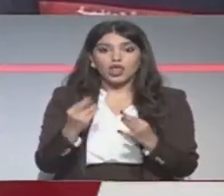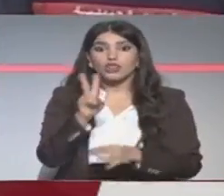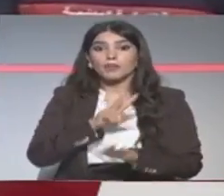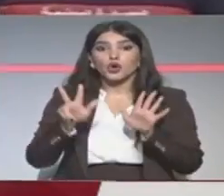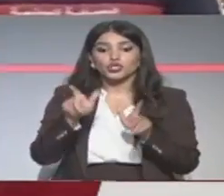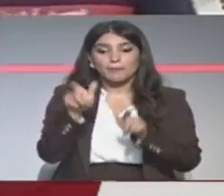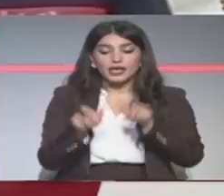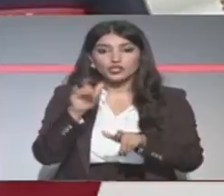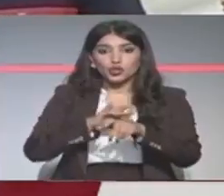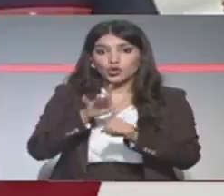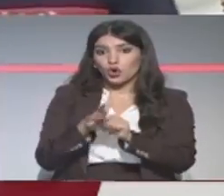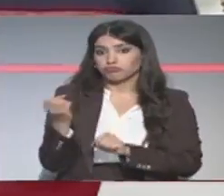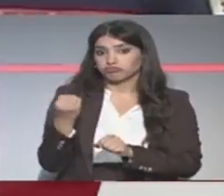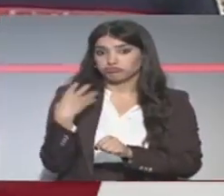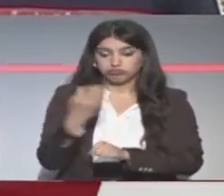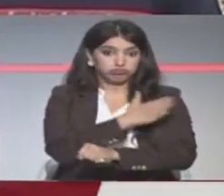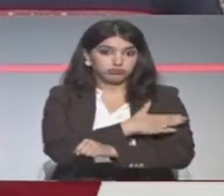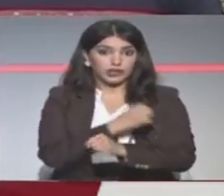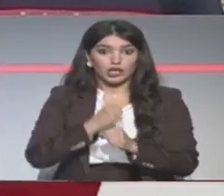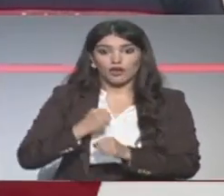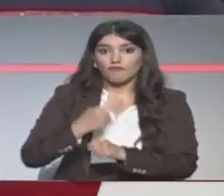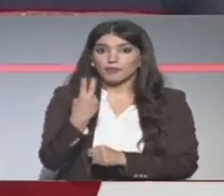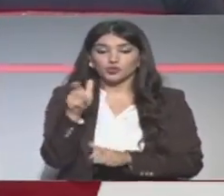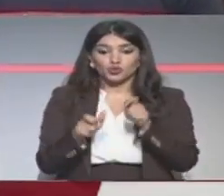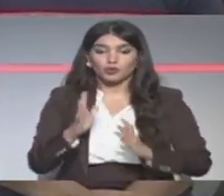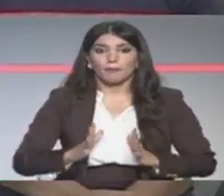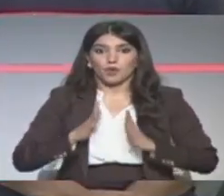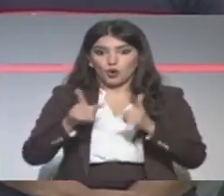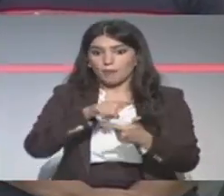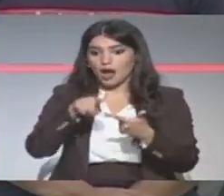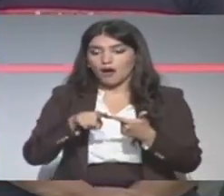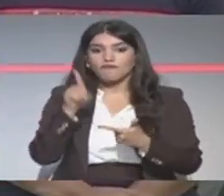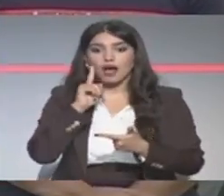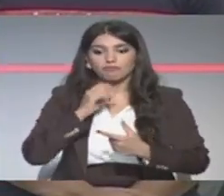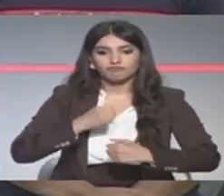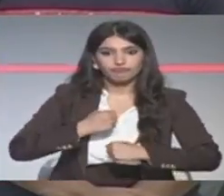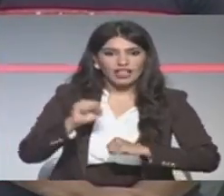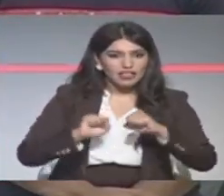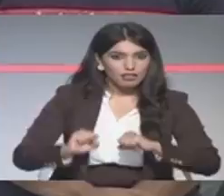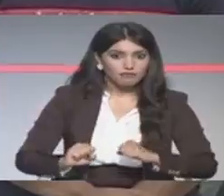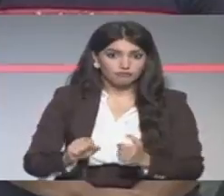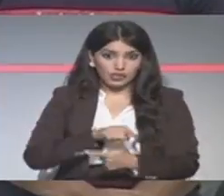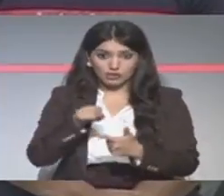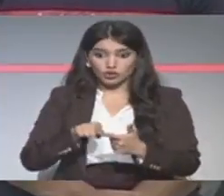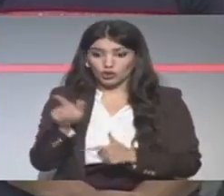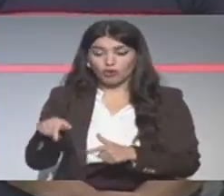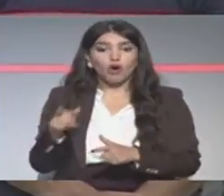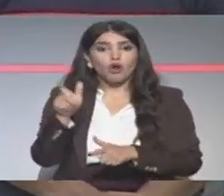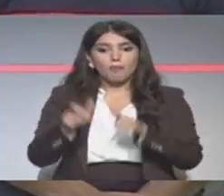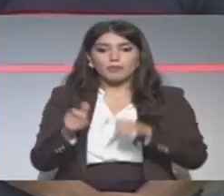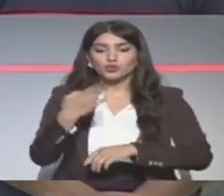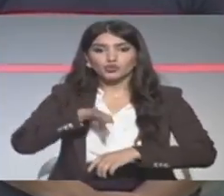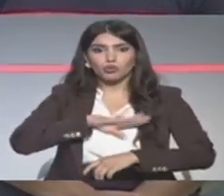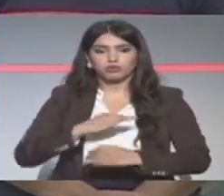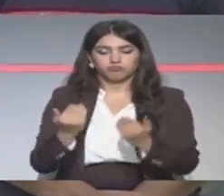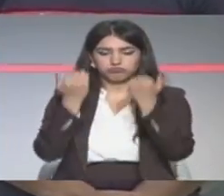28 إصابة كوفيد 19 فيهم زوز متطوعين وعملت نظف. الإشكال اللي صاير توا اللي احنا متلفتنا حد، عندنا 28 حاله